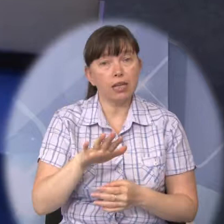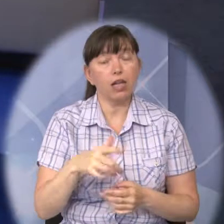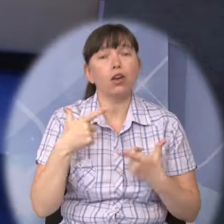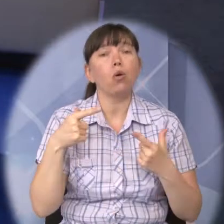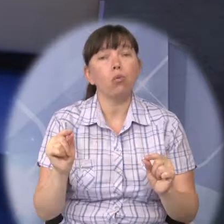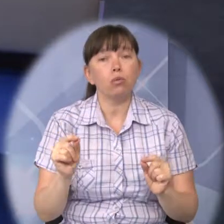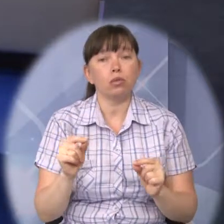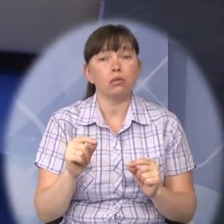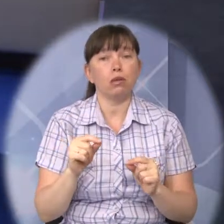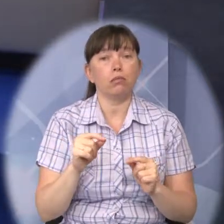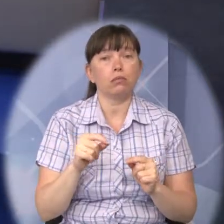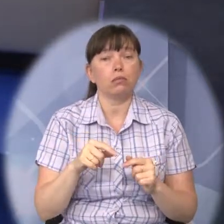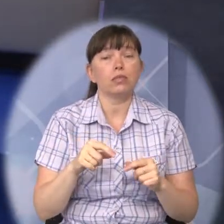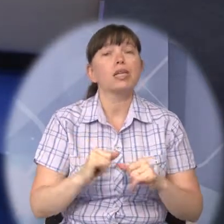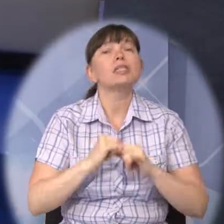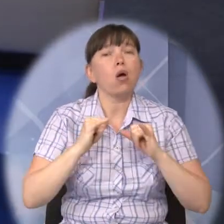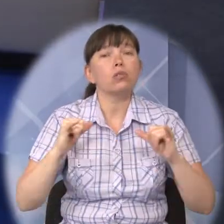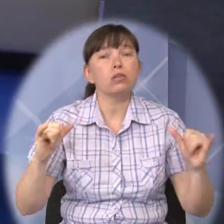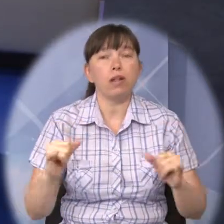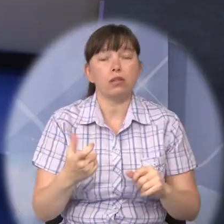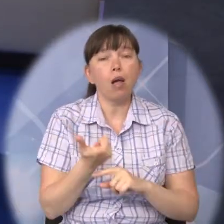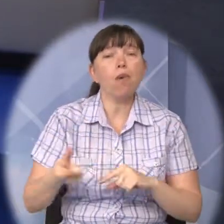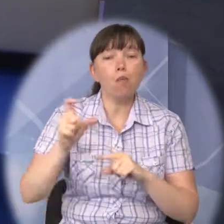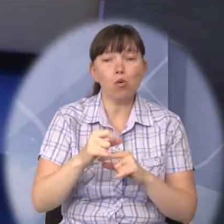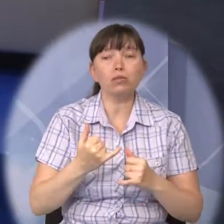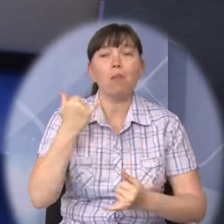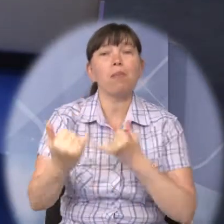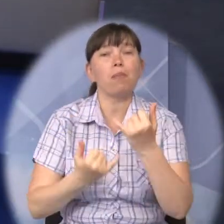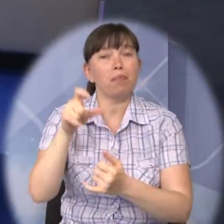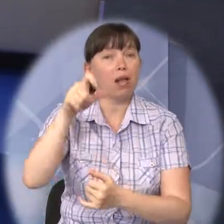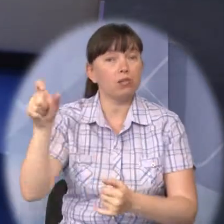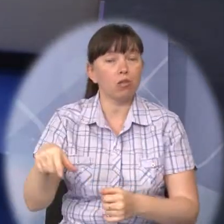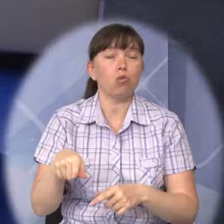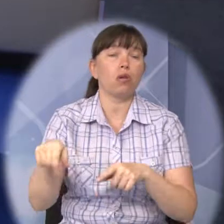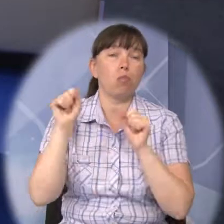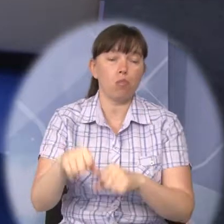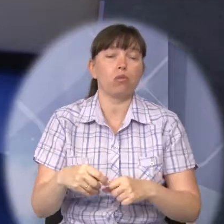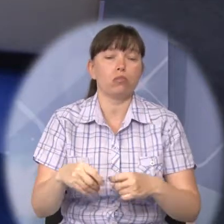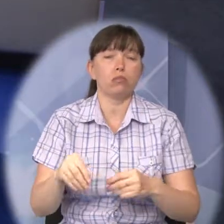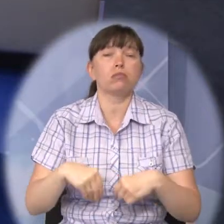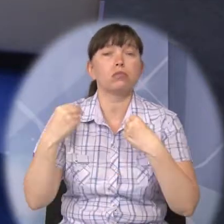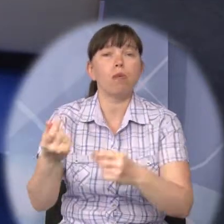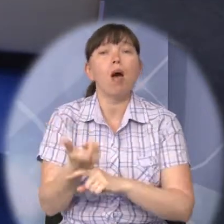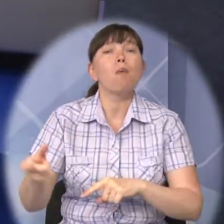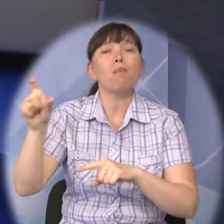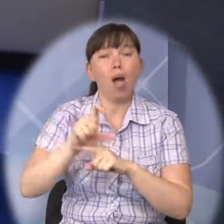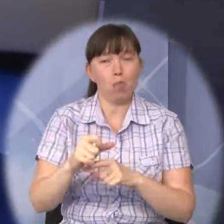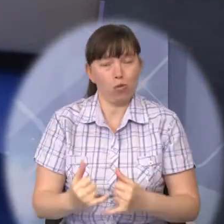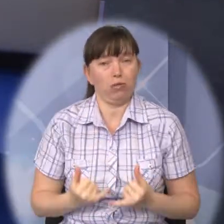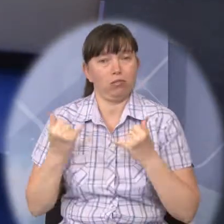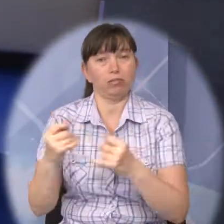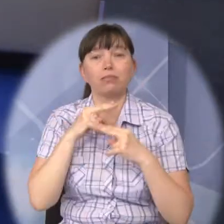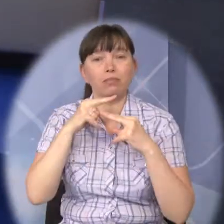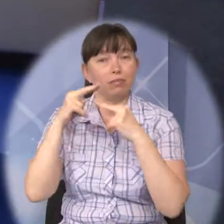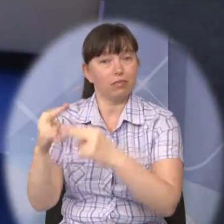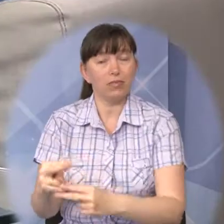unde au intervenit sau s-au dezvoltat mai mulți prestatori și atunci evident că pot să asigure un acces mai mare pentru cetățeni